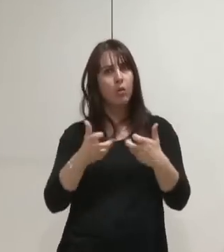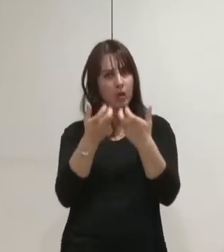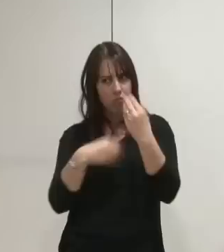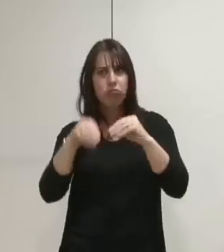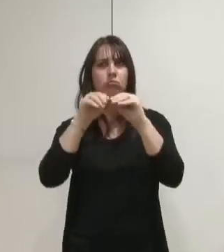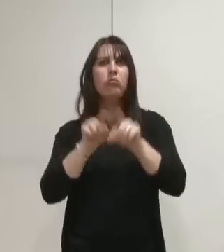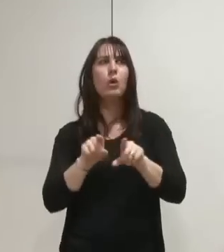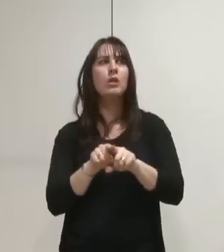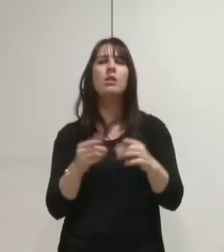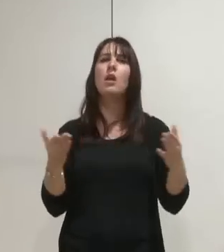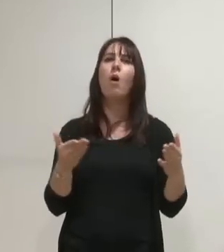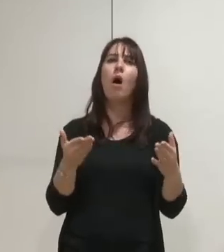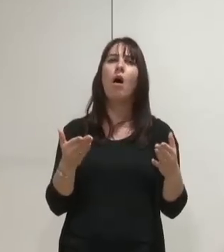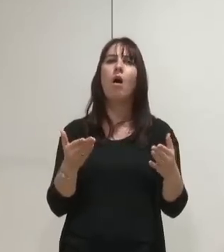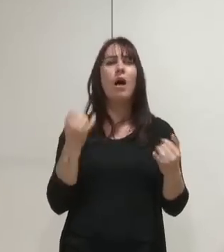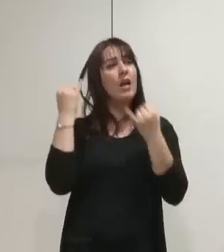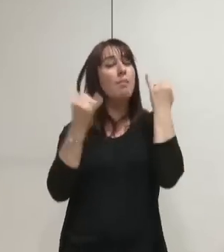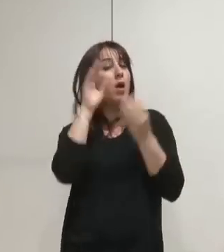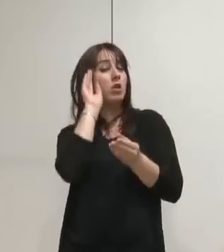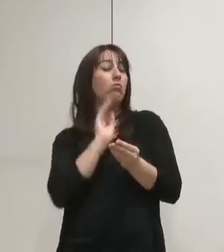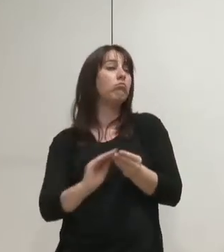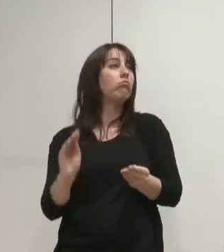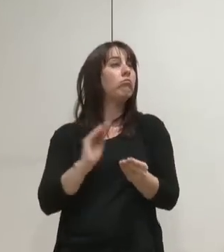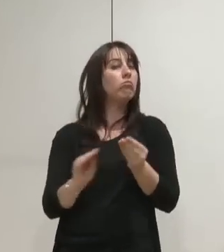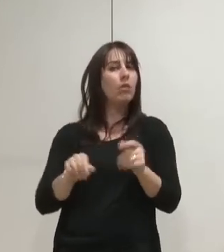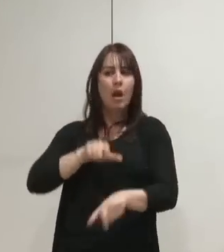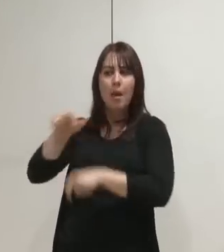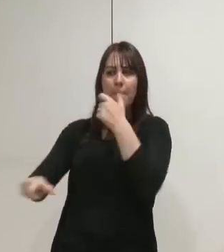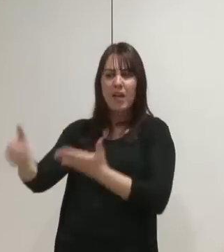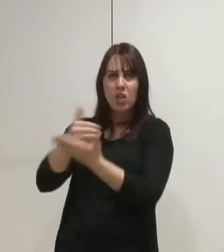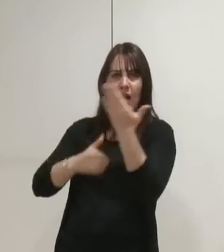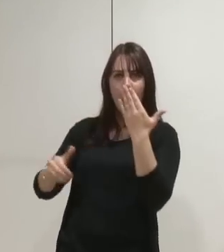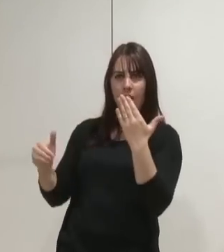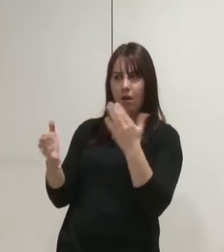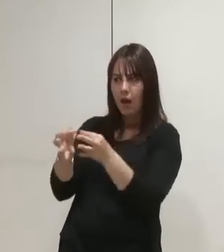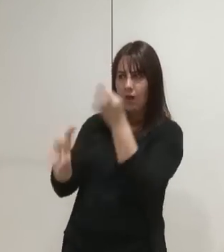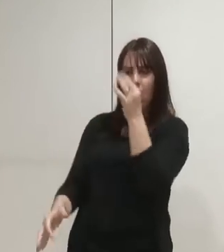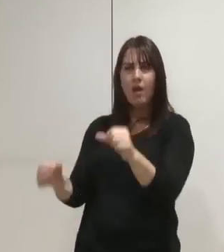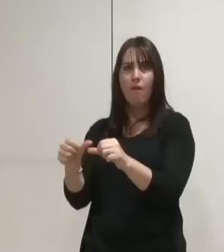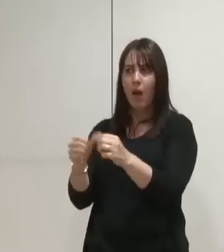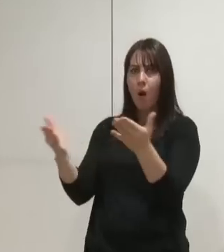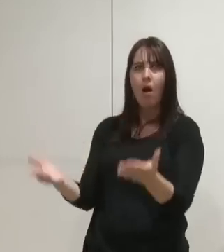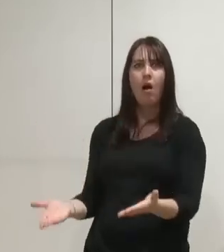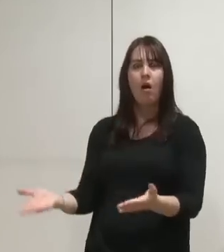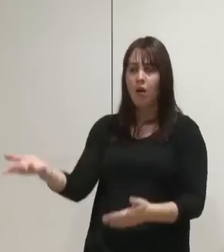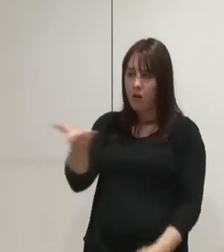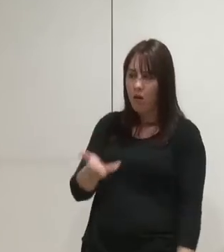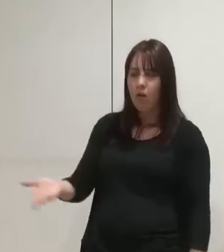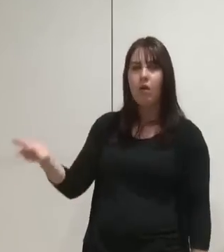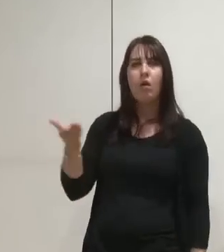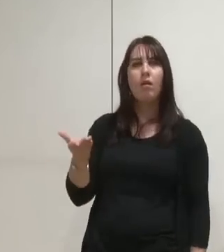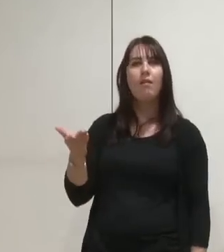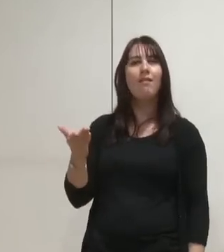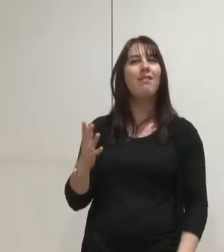dialogue compétitif c'est une question que nous nous sers posé que deviennent les salariés de GG ceux qui étai